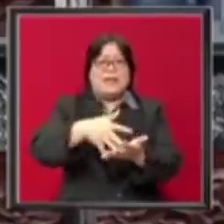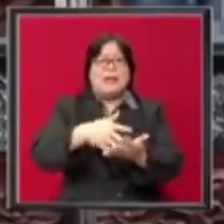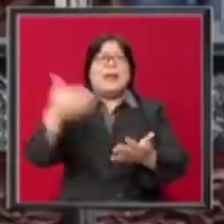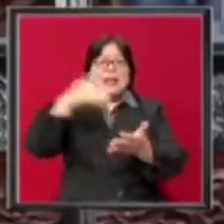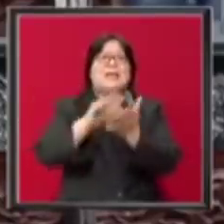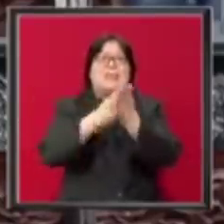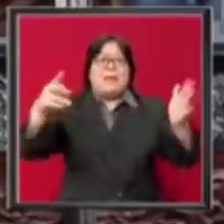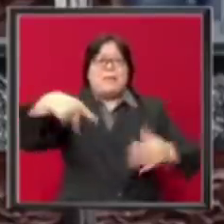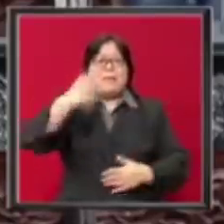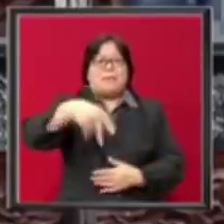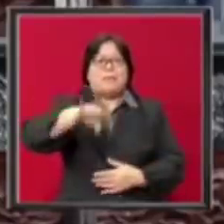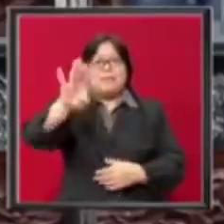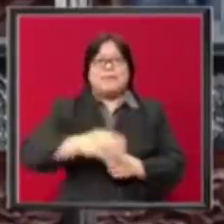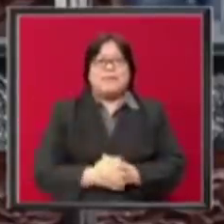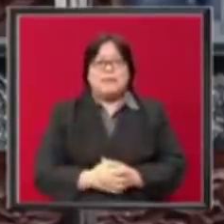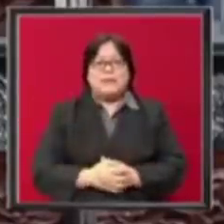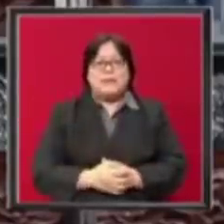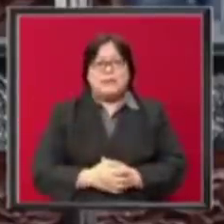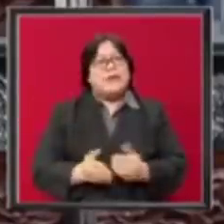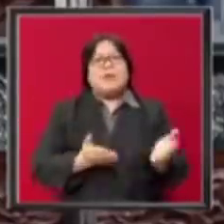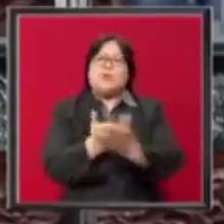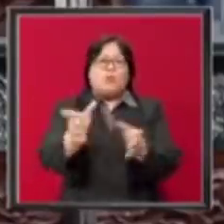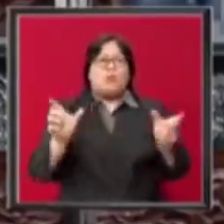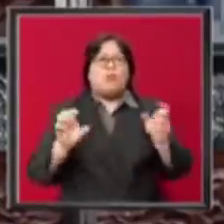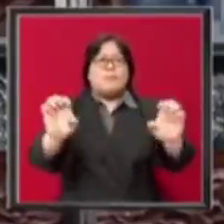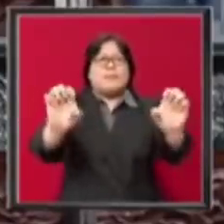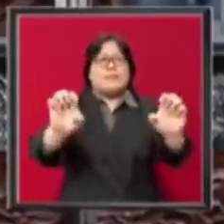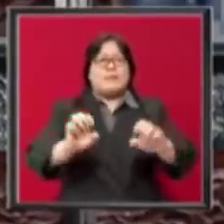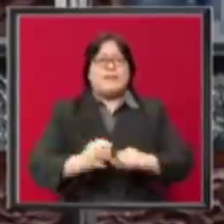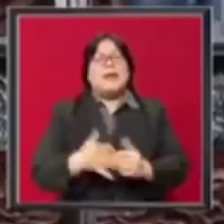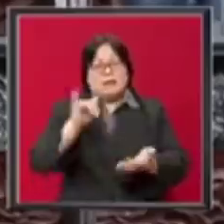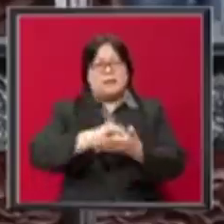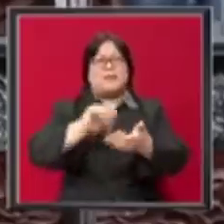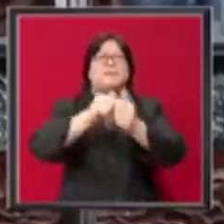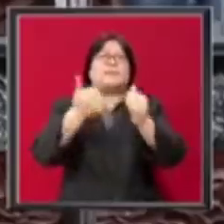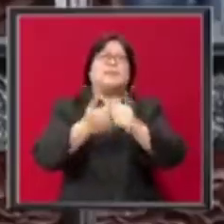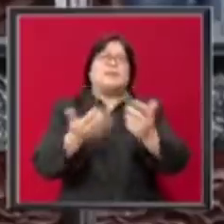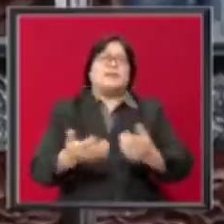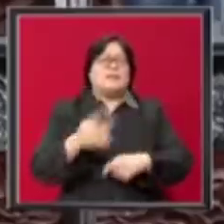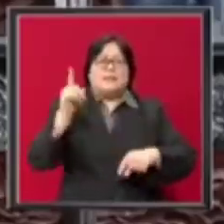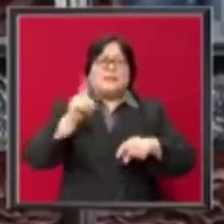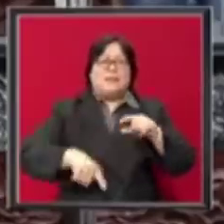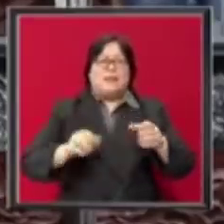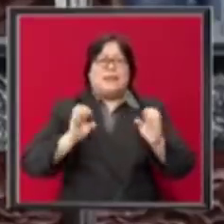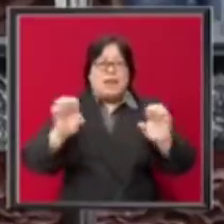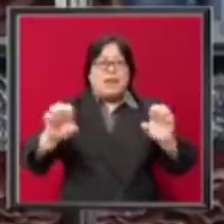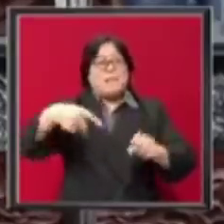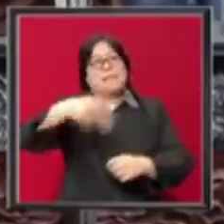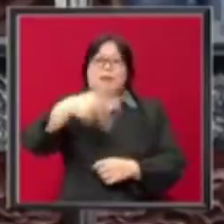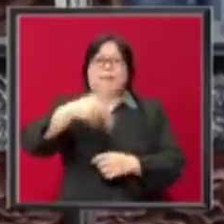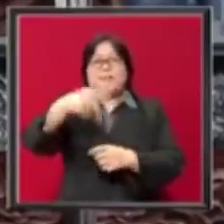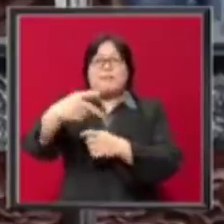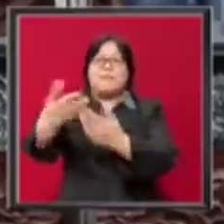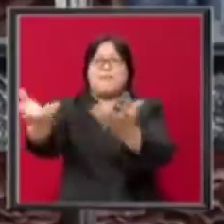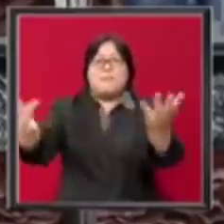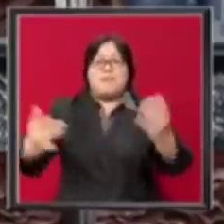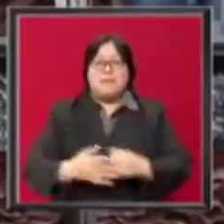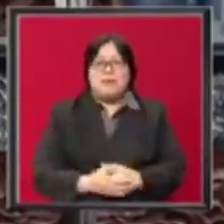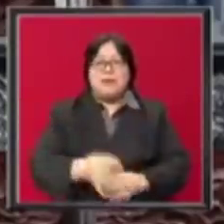PKPB. Sampai darurat terus. Jadi ini masalah dia. Tak boleh darurat,